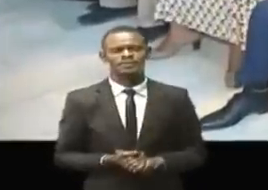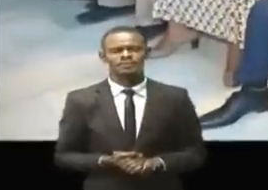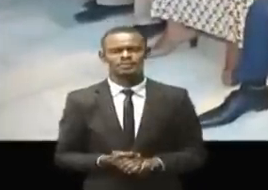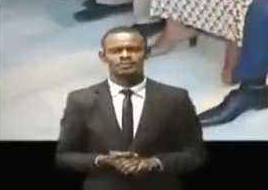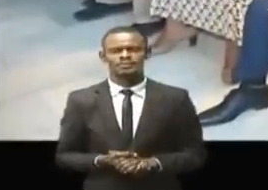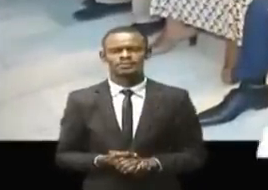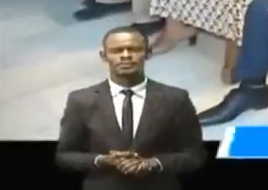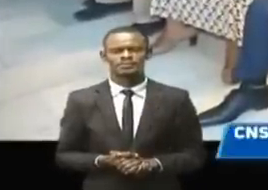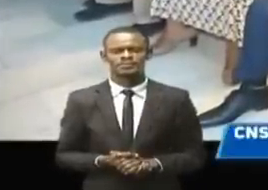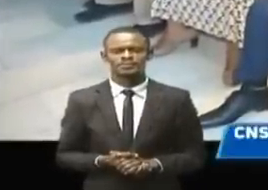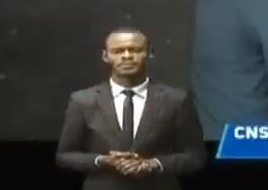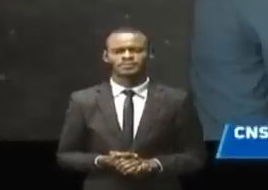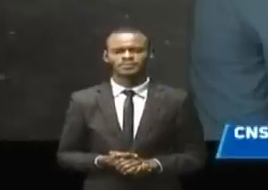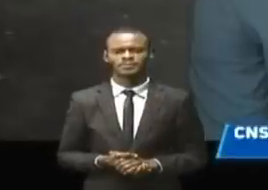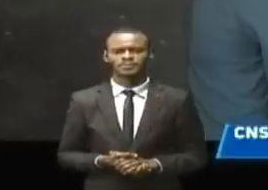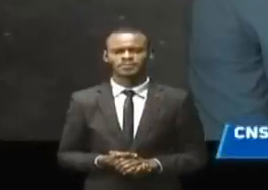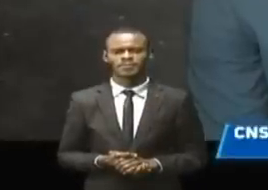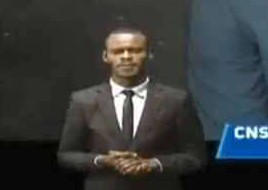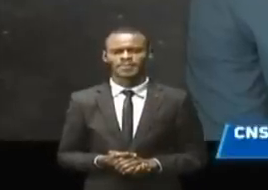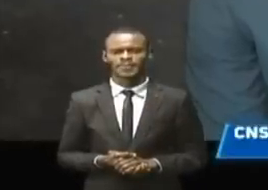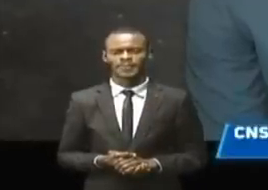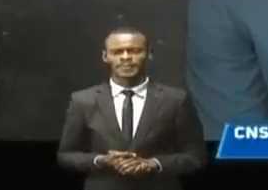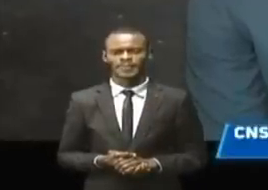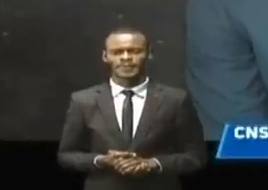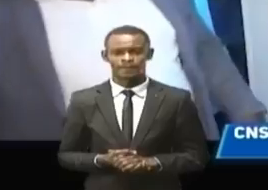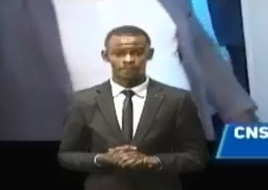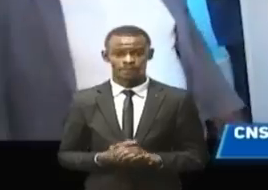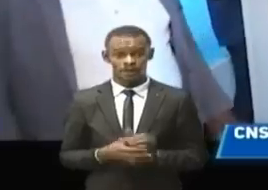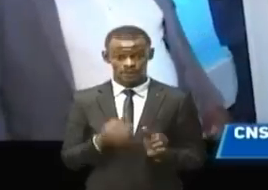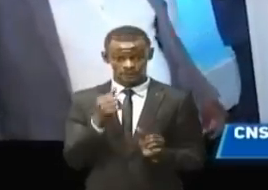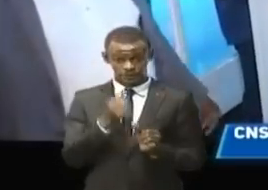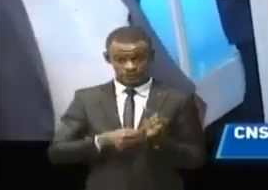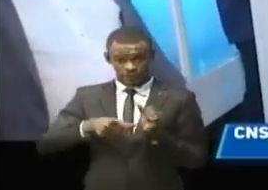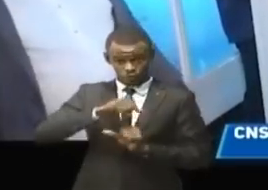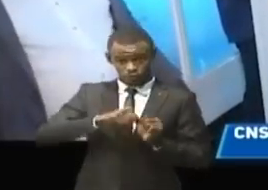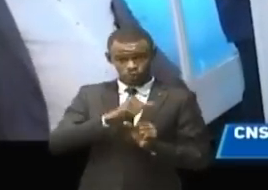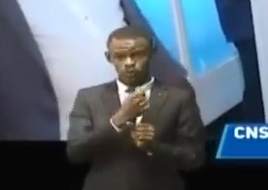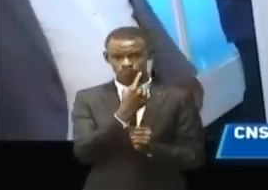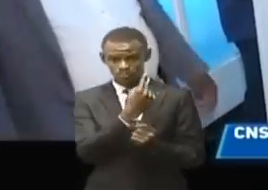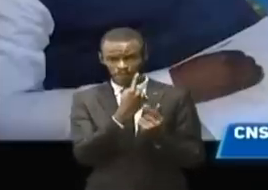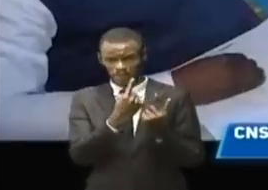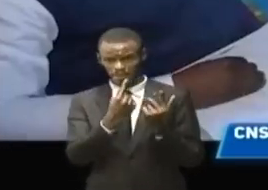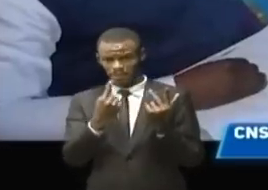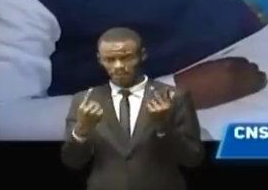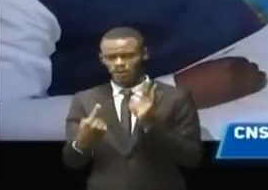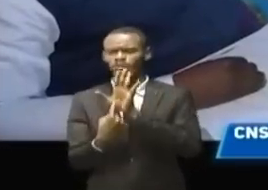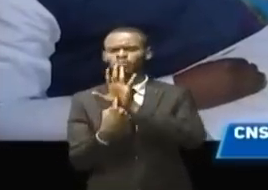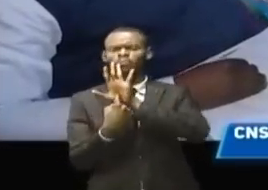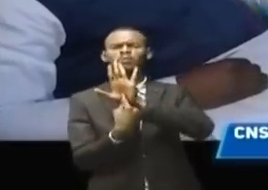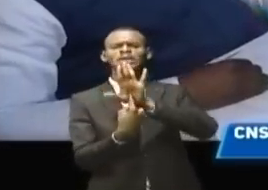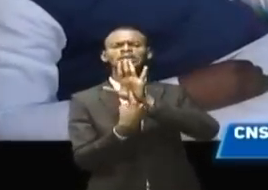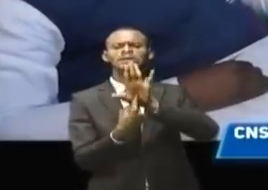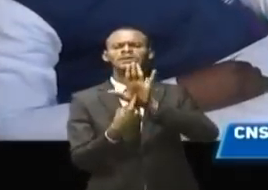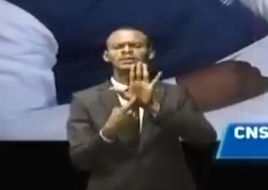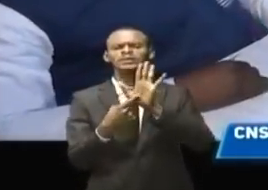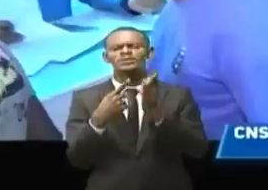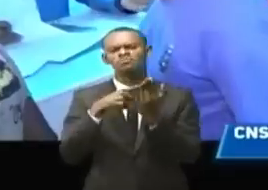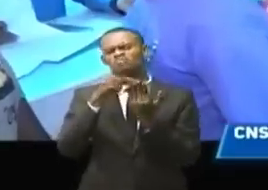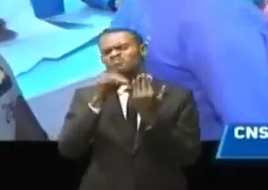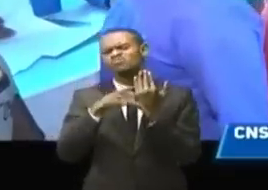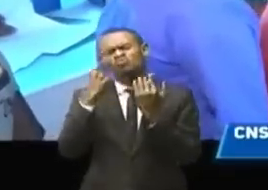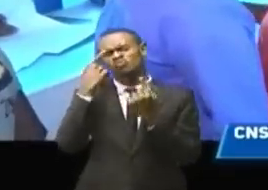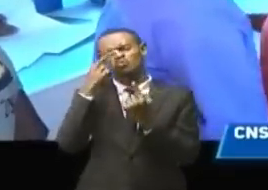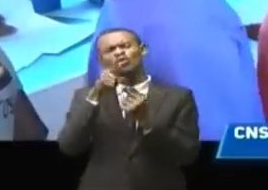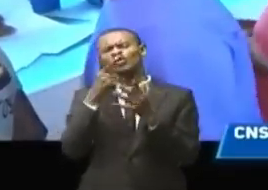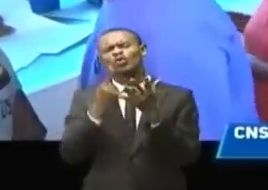Après avoir présenté leur projet de société dans le cadre de la campagne électorale syndicale de Caisse nationale de sécurité sociale,